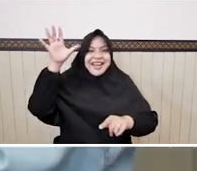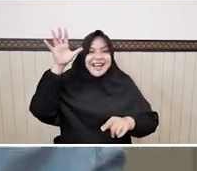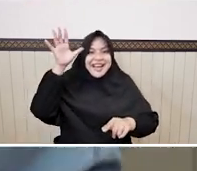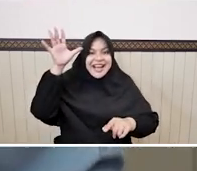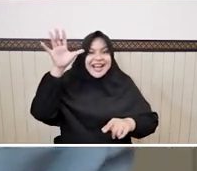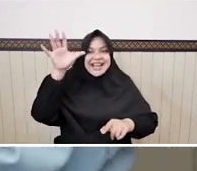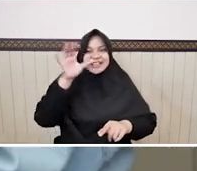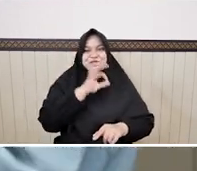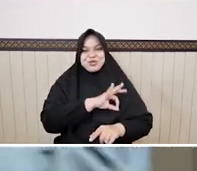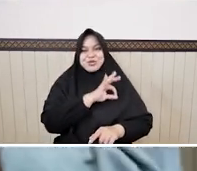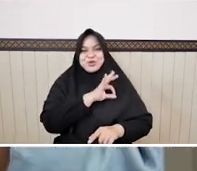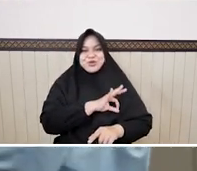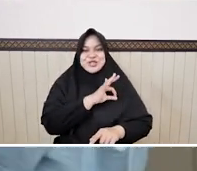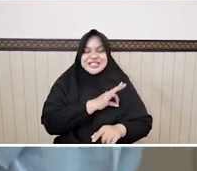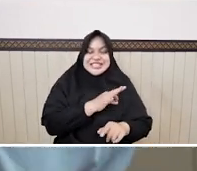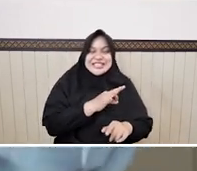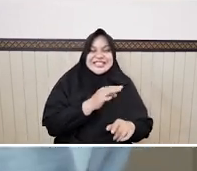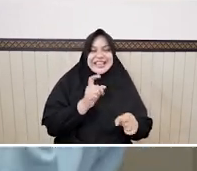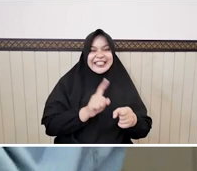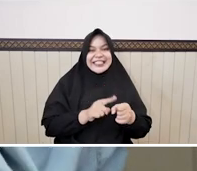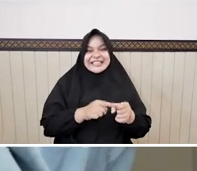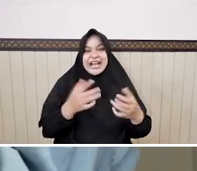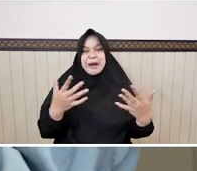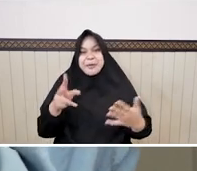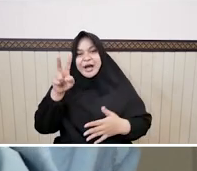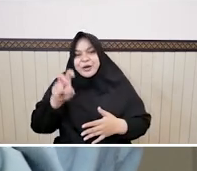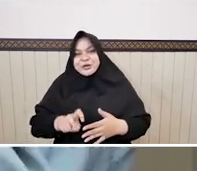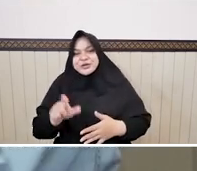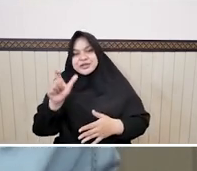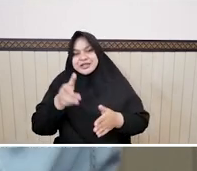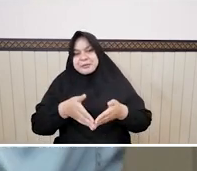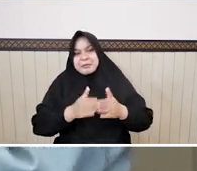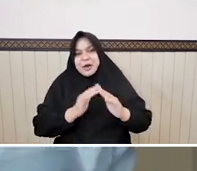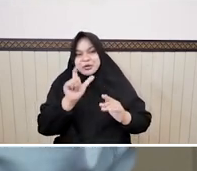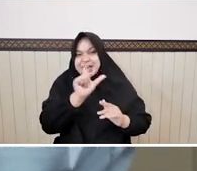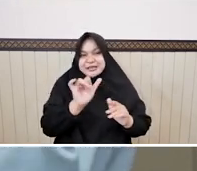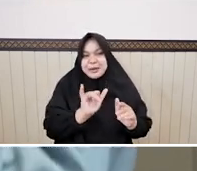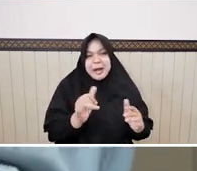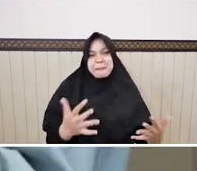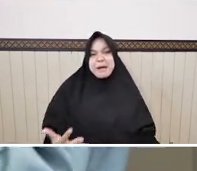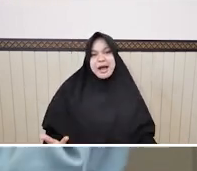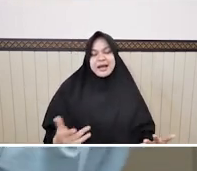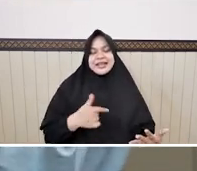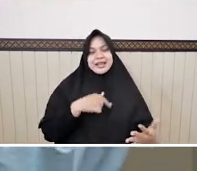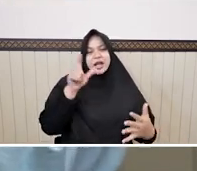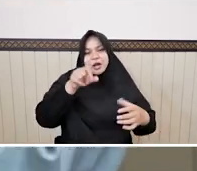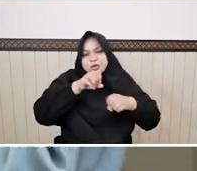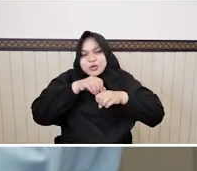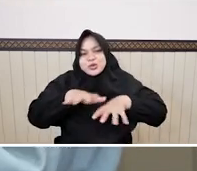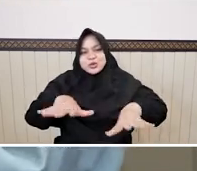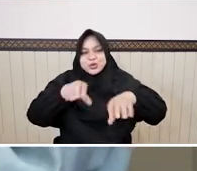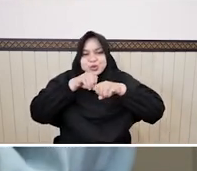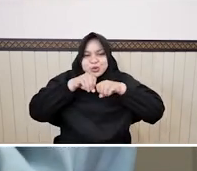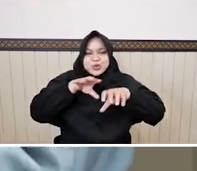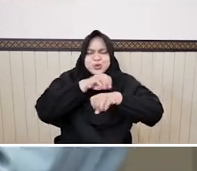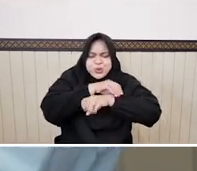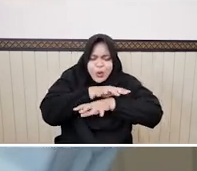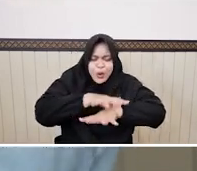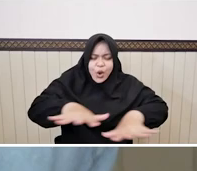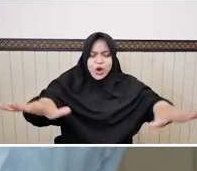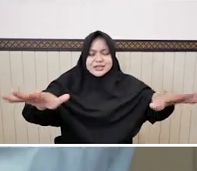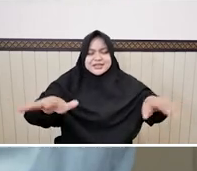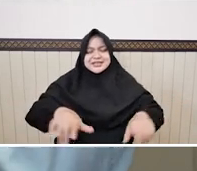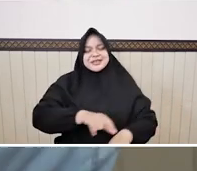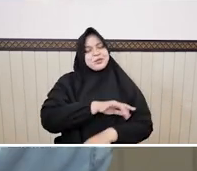sablonnya substansinya kemudian harus dibangun dengan cara apa ini problemnya ya kemudian kita harus Pimpin kan terus kita sosialisasikan terus